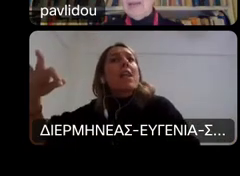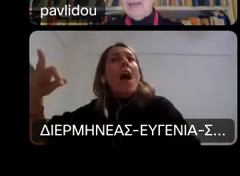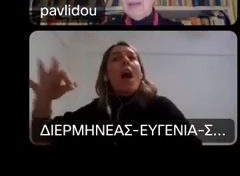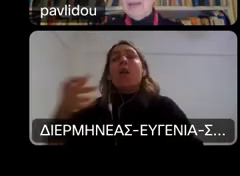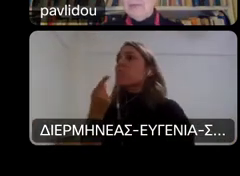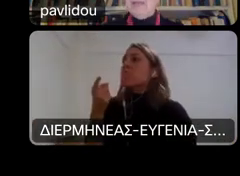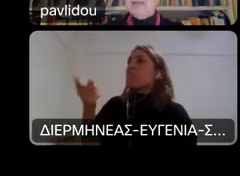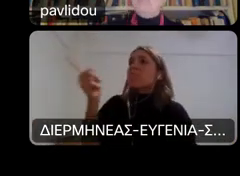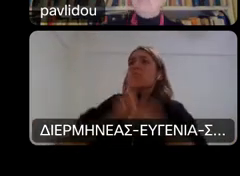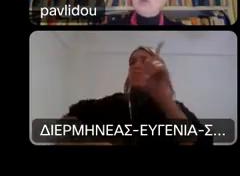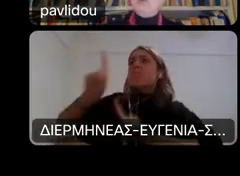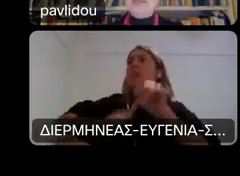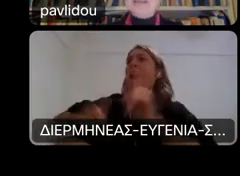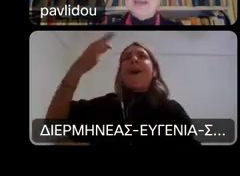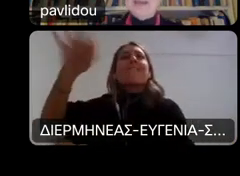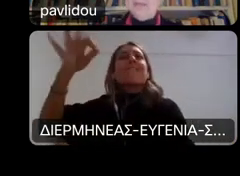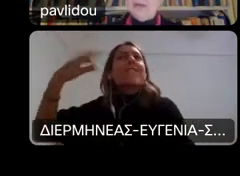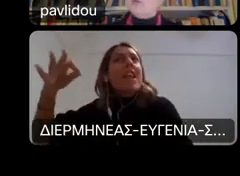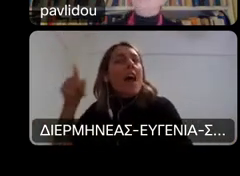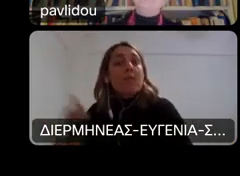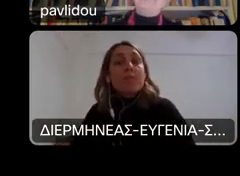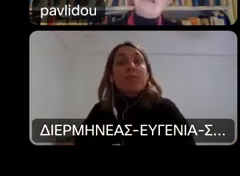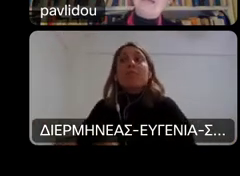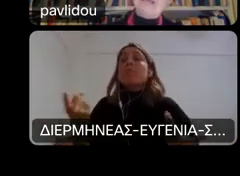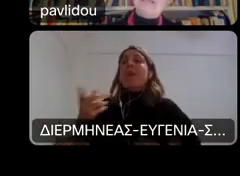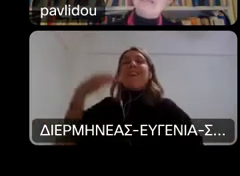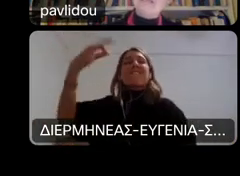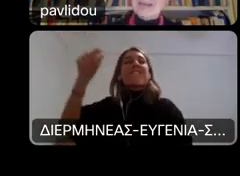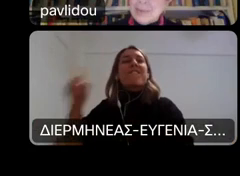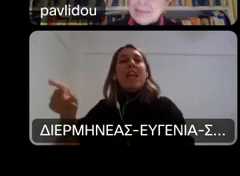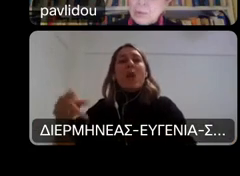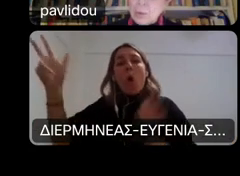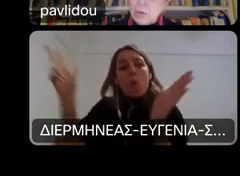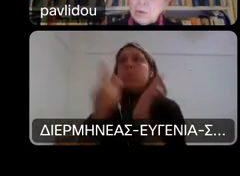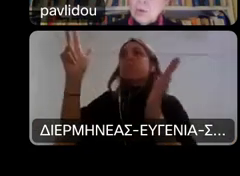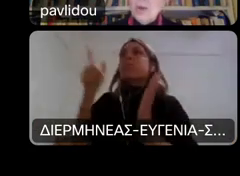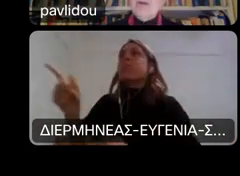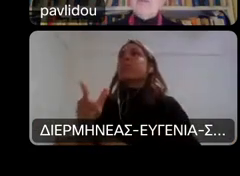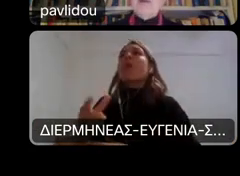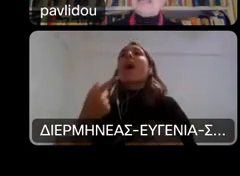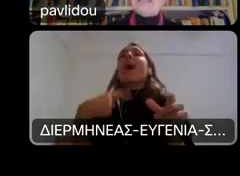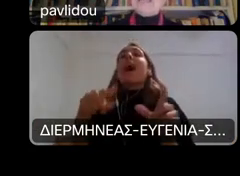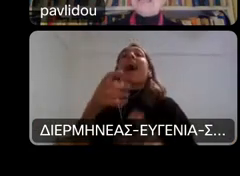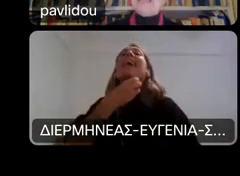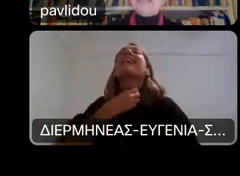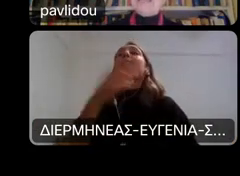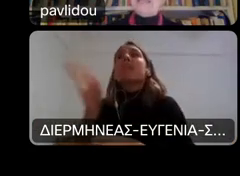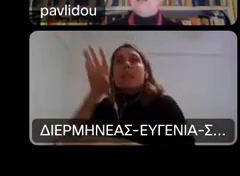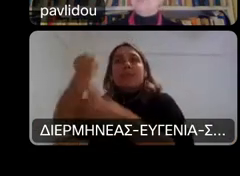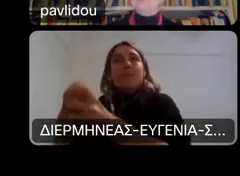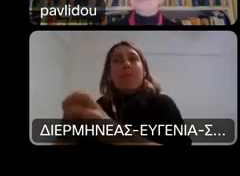αυτά. Πότε, πώς νομιμοποιείται ένα φύλο να διεκδικήσει γραμματικό χώρο, βάσει